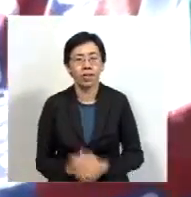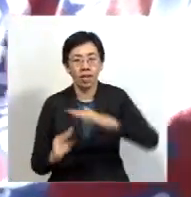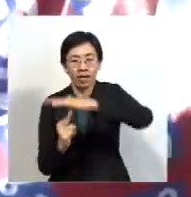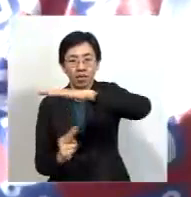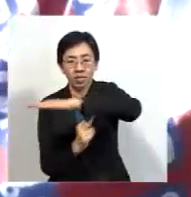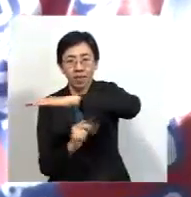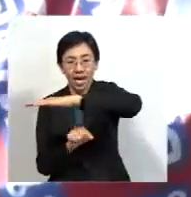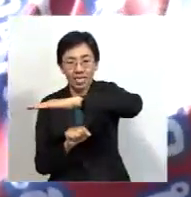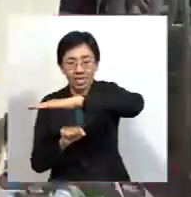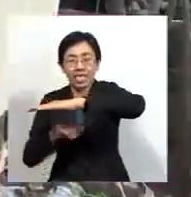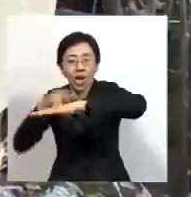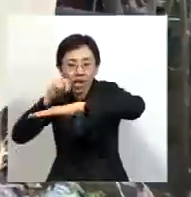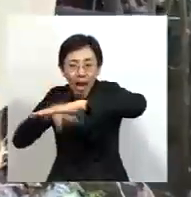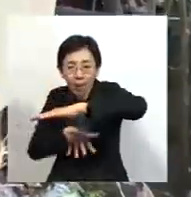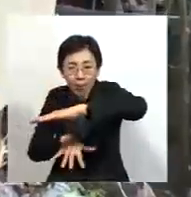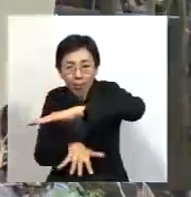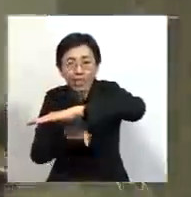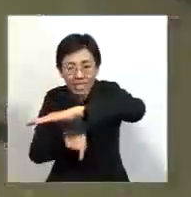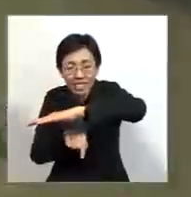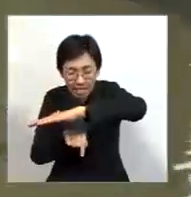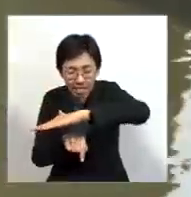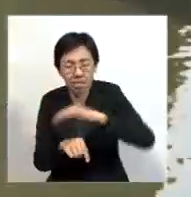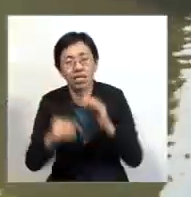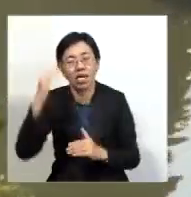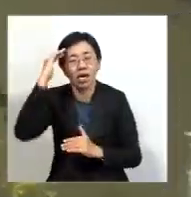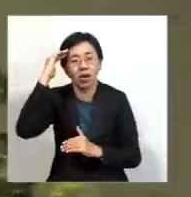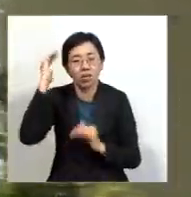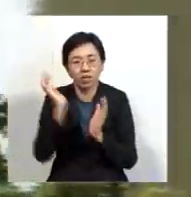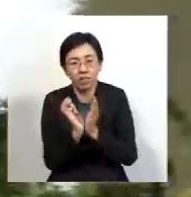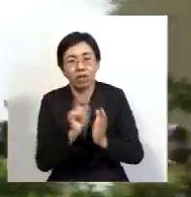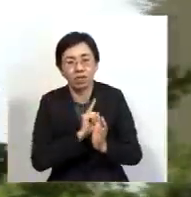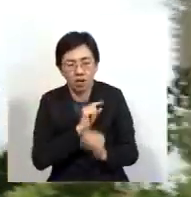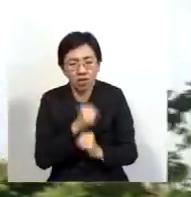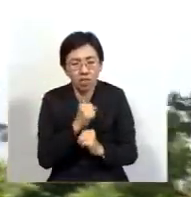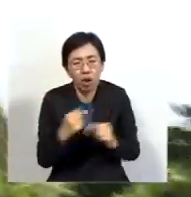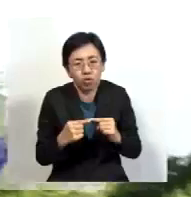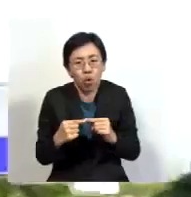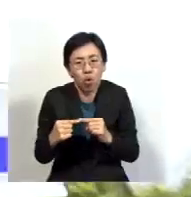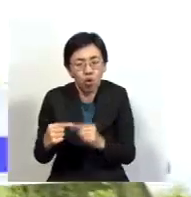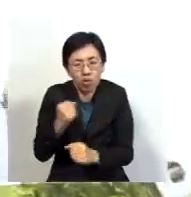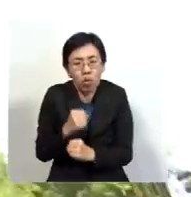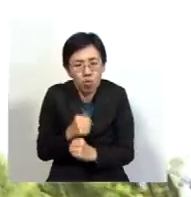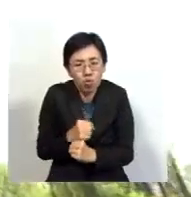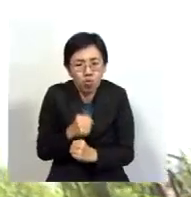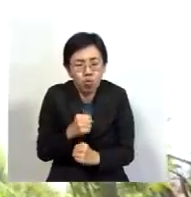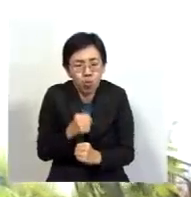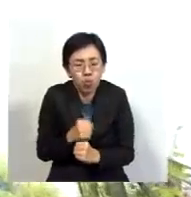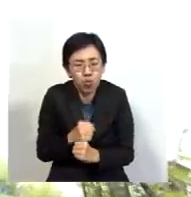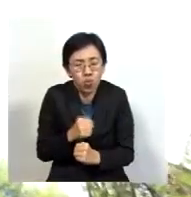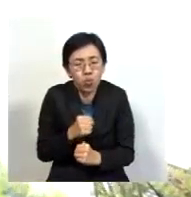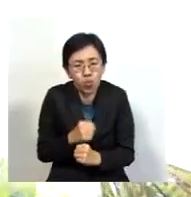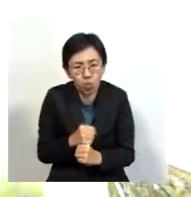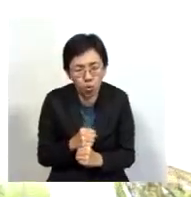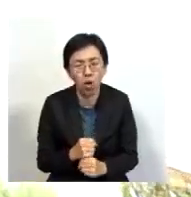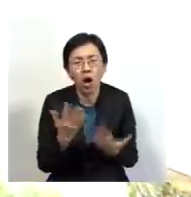านบางระจันแห่งนี้นะคะเจ้าหน้าที่ยังคงดำเนินการอยู่อย่างต่อเนื่องค่ะซึ่งหลังจากนี้นะคะถ้าฟ้